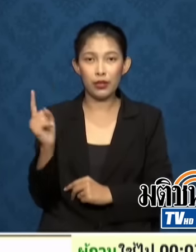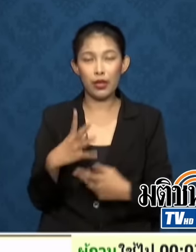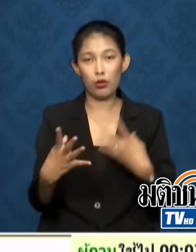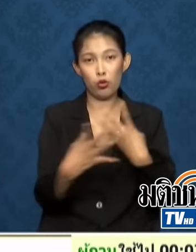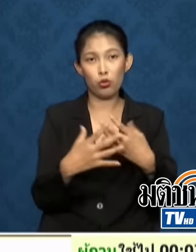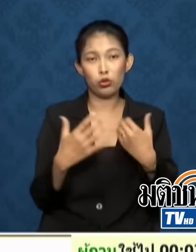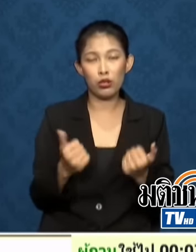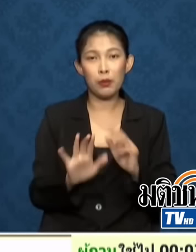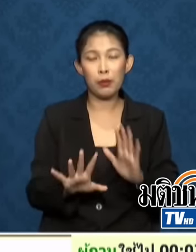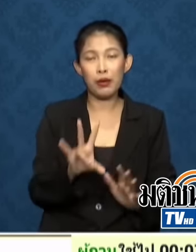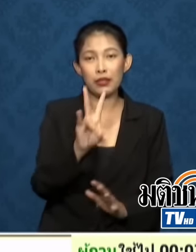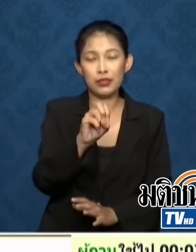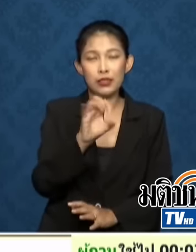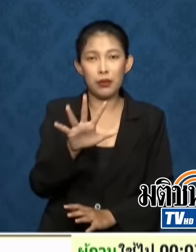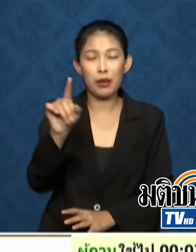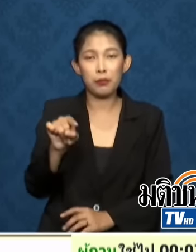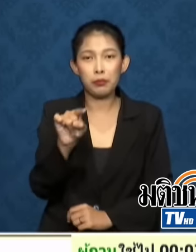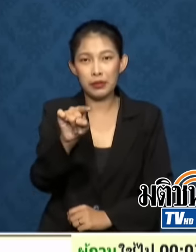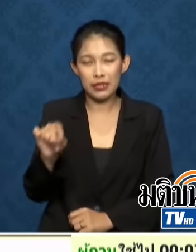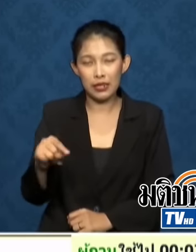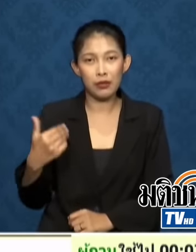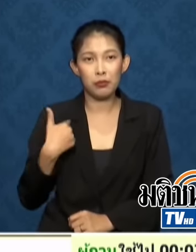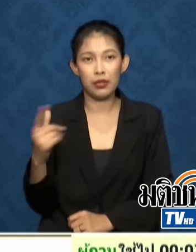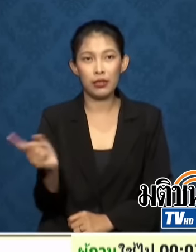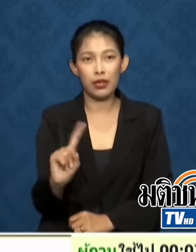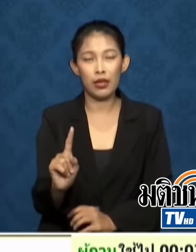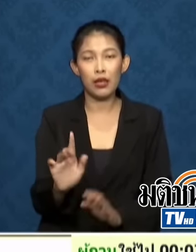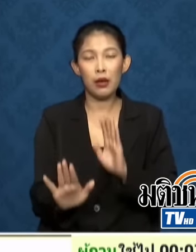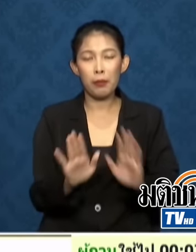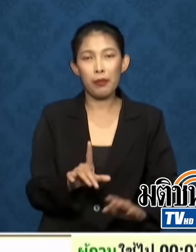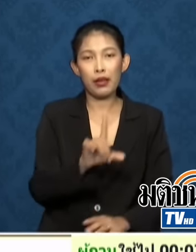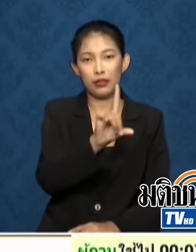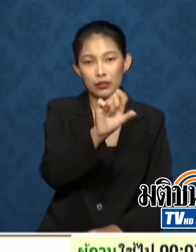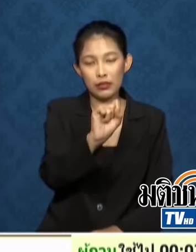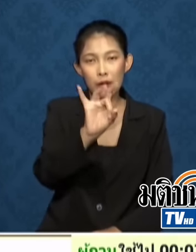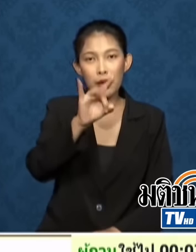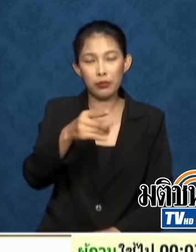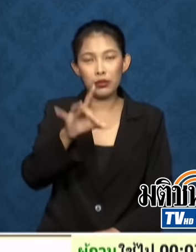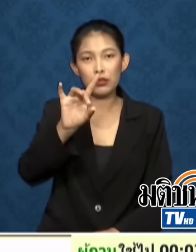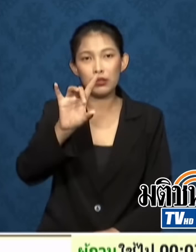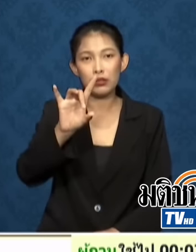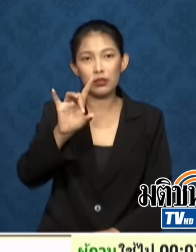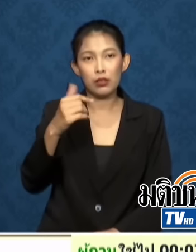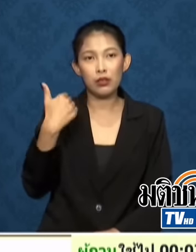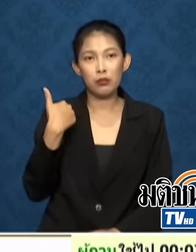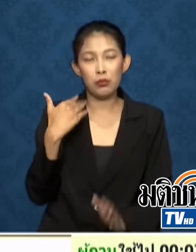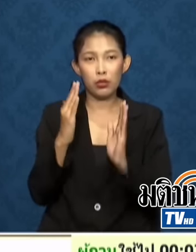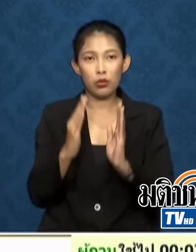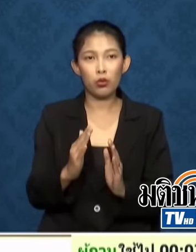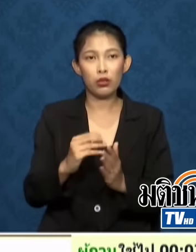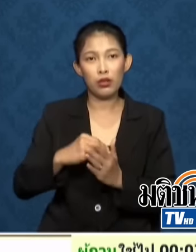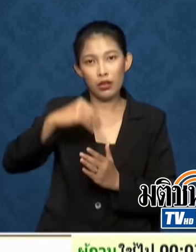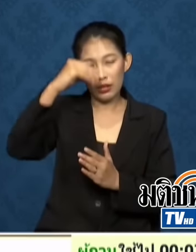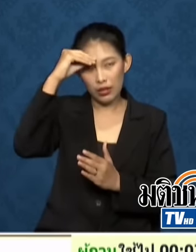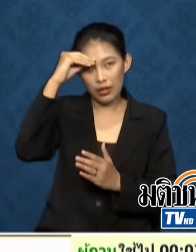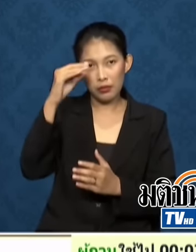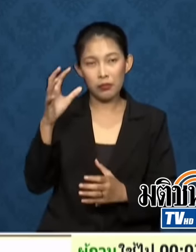บัน 75%มีคนประมาณ 108,000 109มีคนอยู่ระดับการศึกษาภ